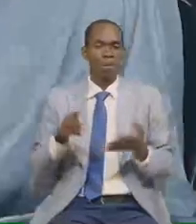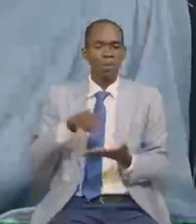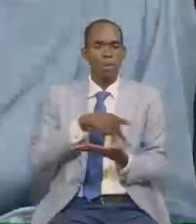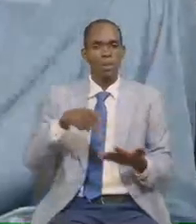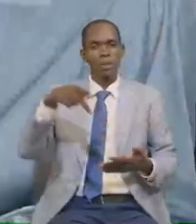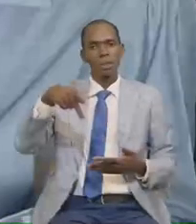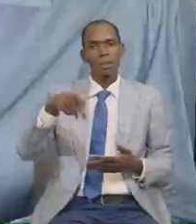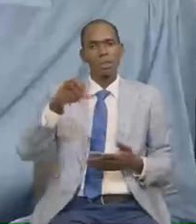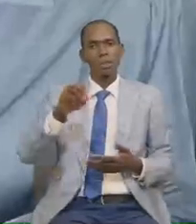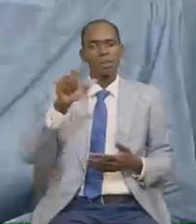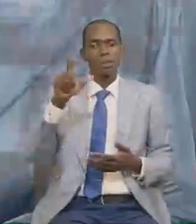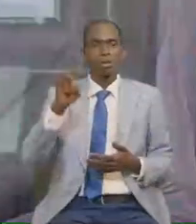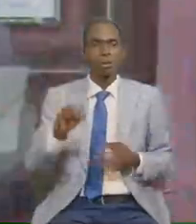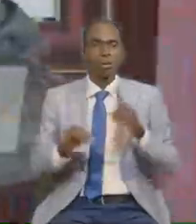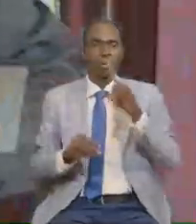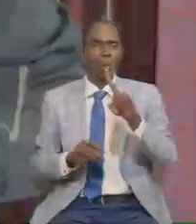Psaume 104.